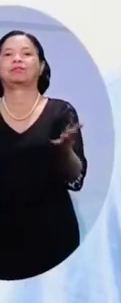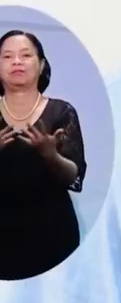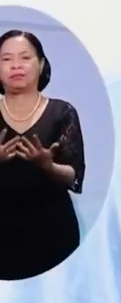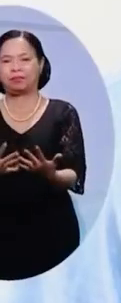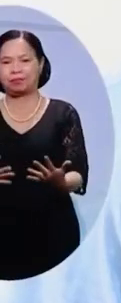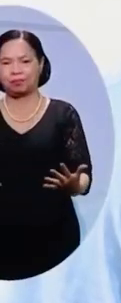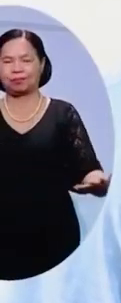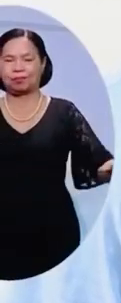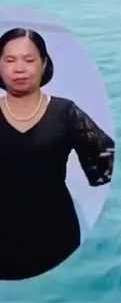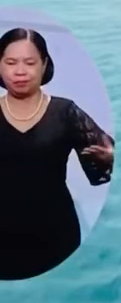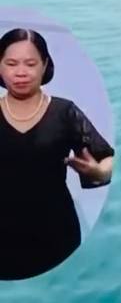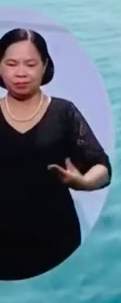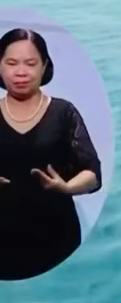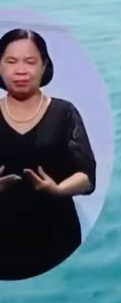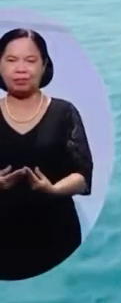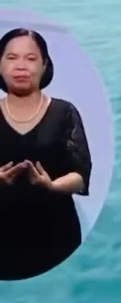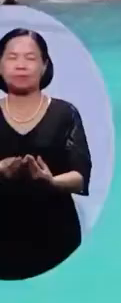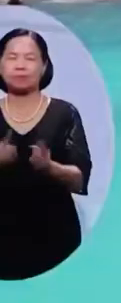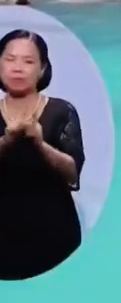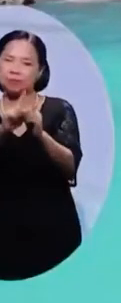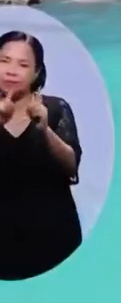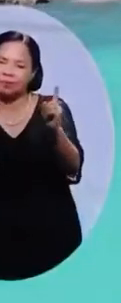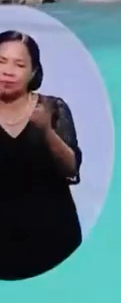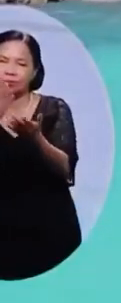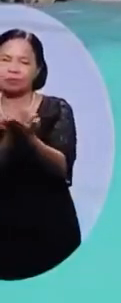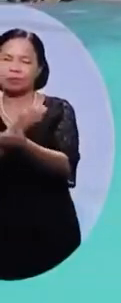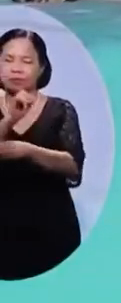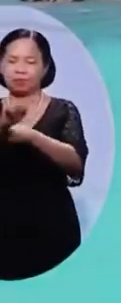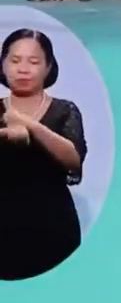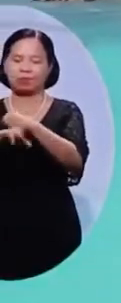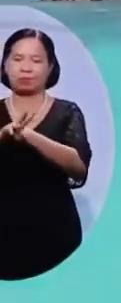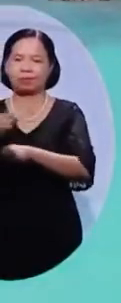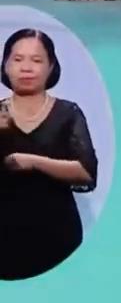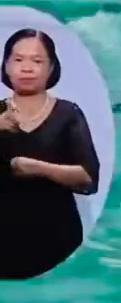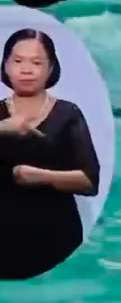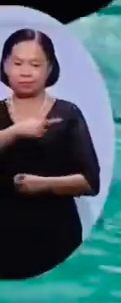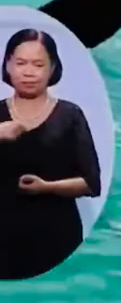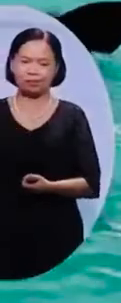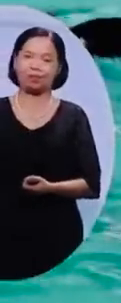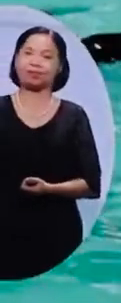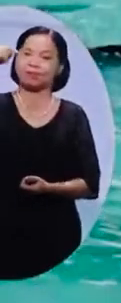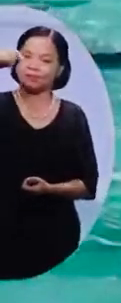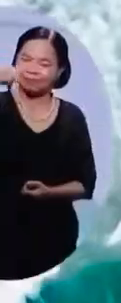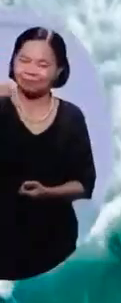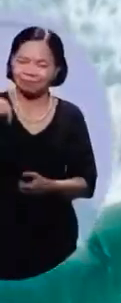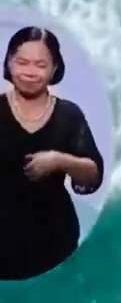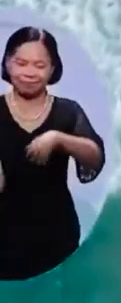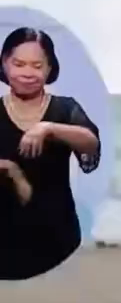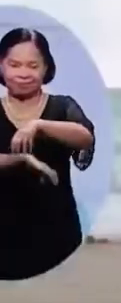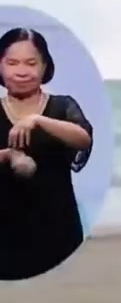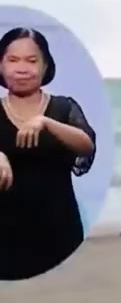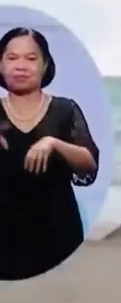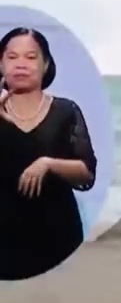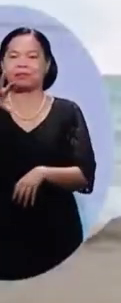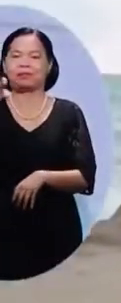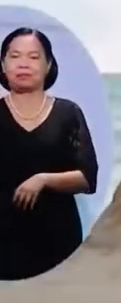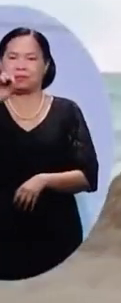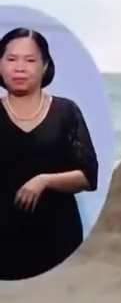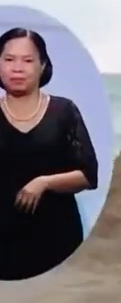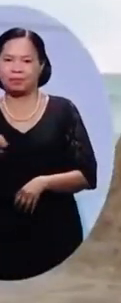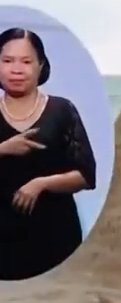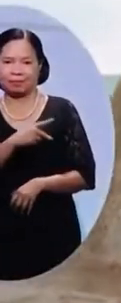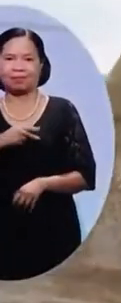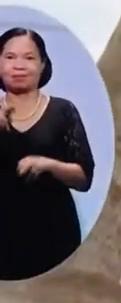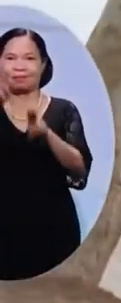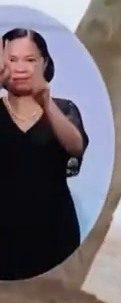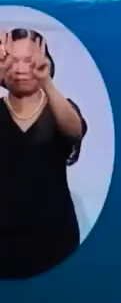Đầu tư một số các loại hình mới. Năm 2019, khách du lịch đến đảo Ngọc Phú Quốc chiếm hơn 50% tổng lượng du khách toàn tỉnh Kiên